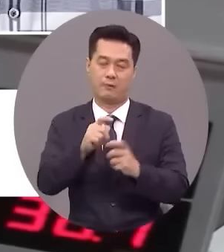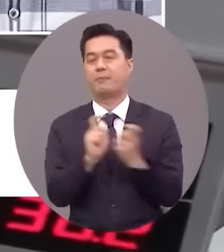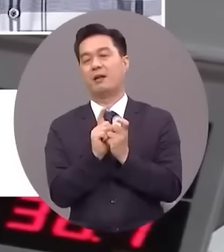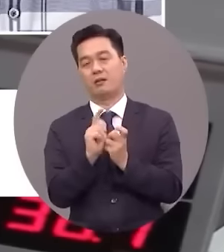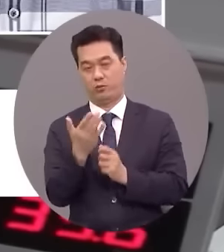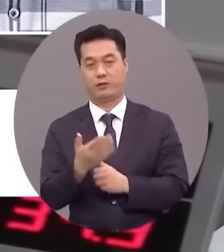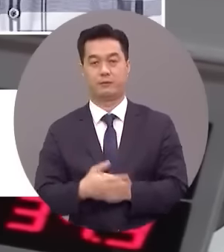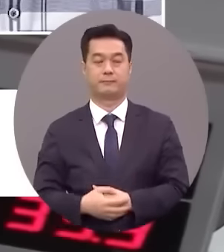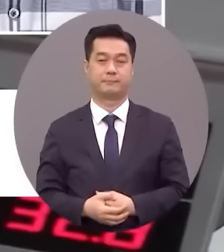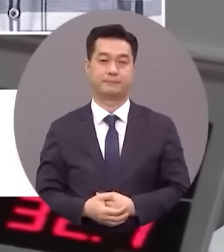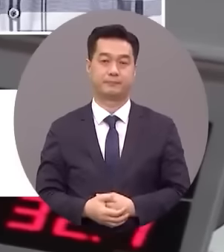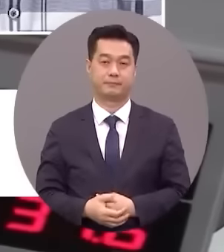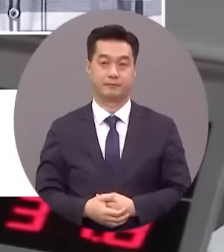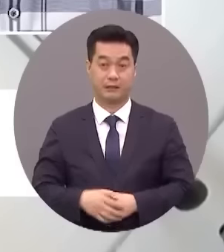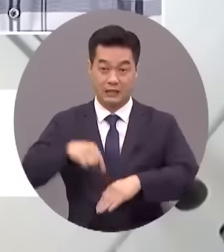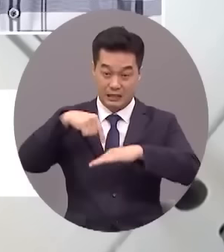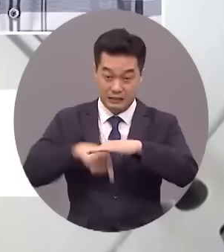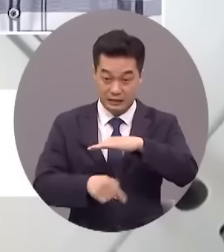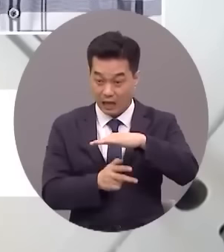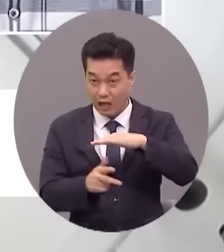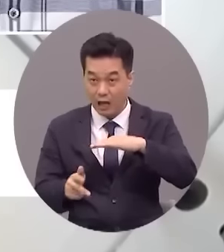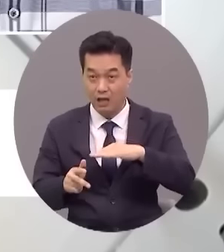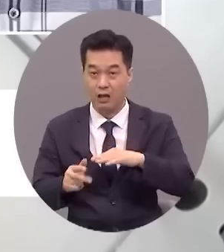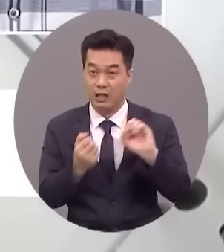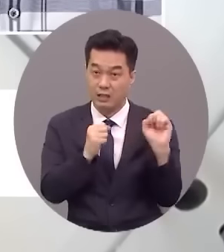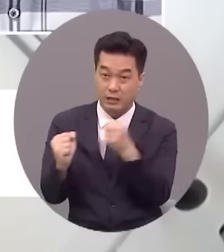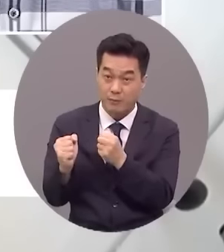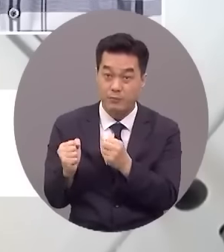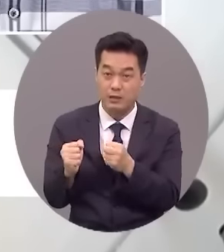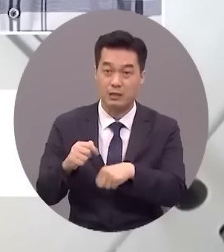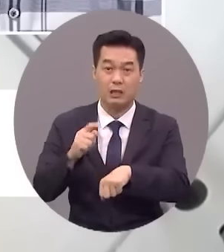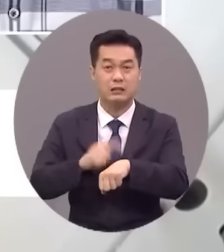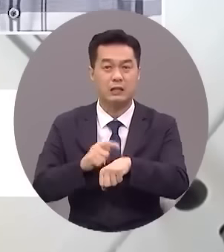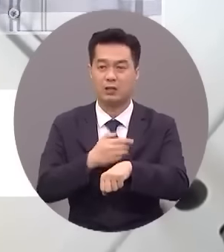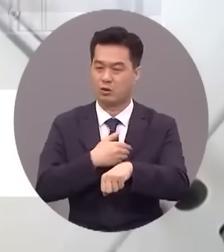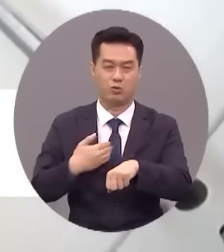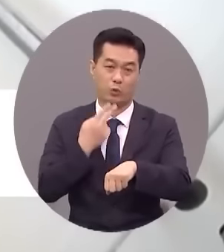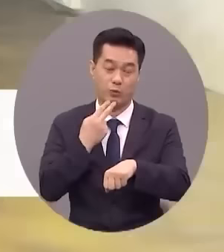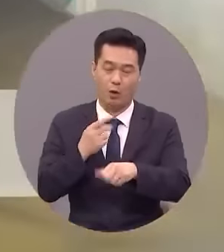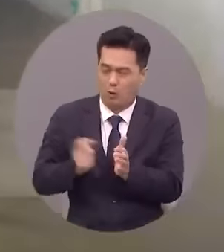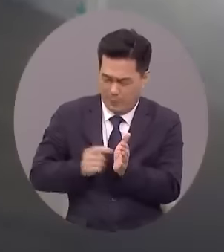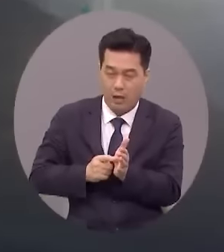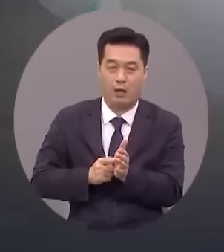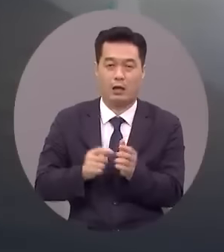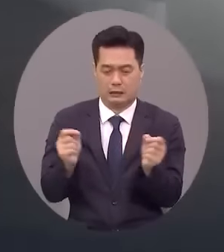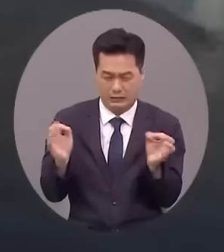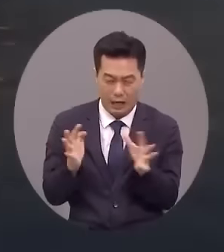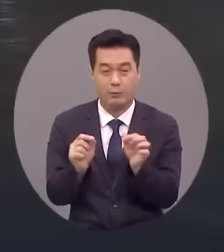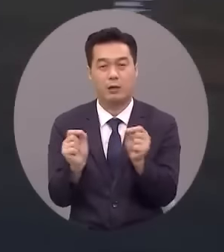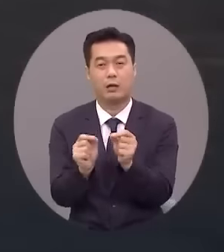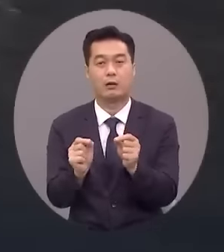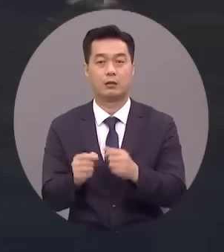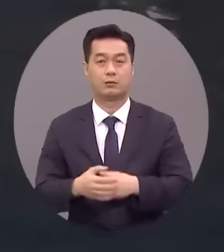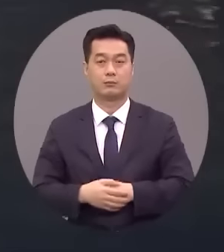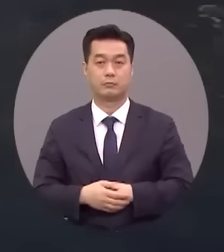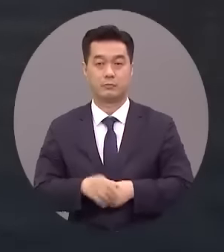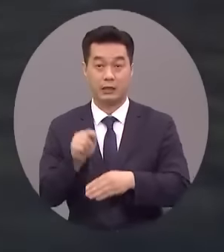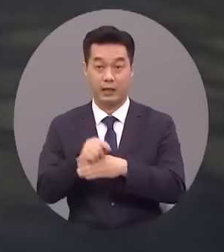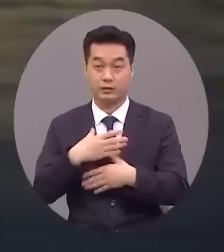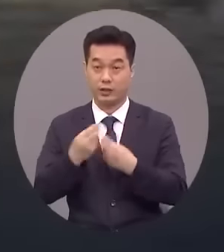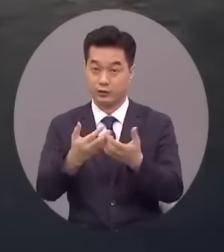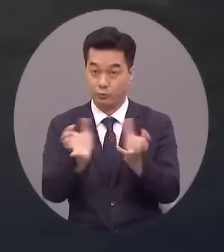재현이 되더라고요. 지하에 있는 사람들이 대피할 수 있는 어떤 시간적 여유가 없다는 거죠. 행정안전부 고시에는 지하